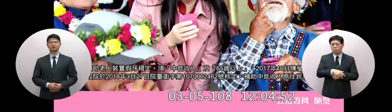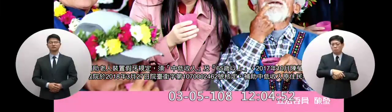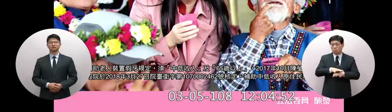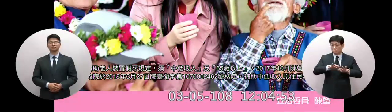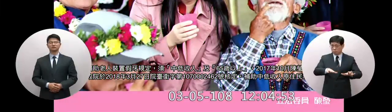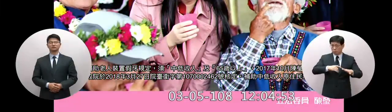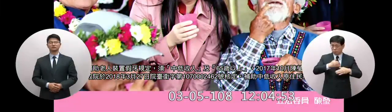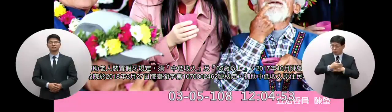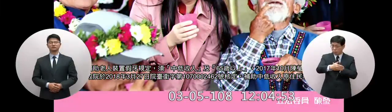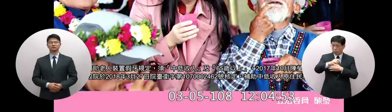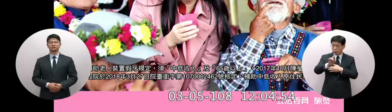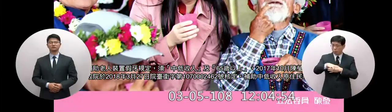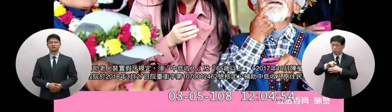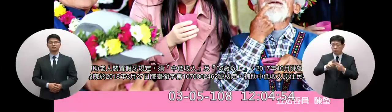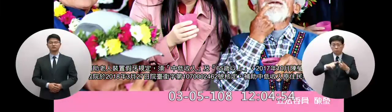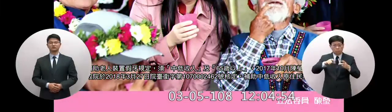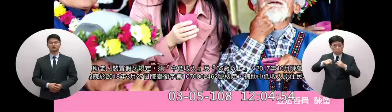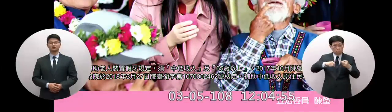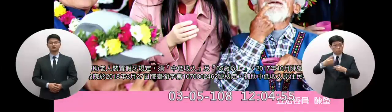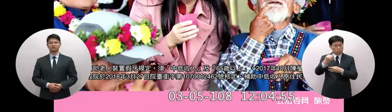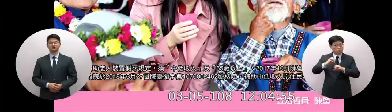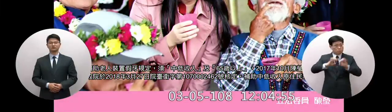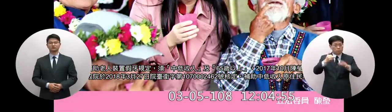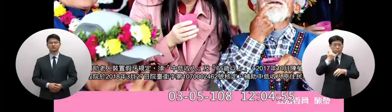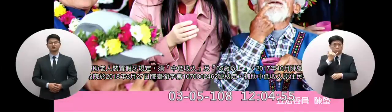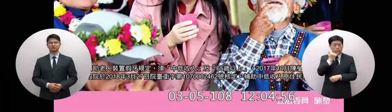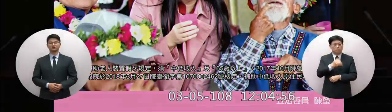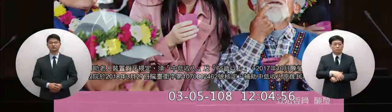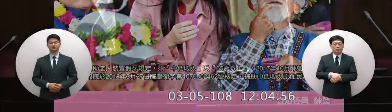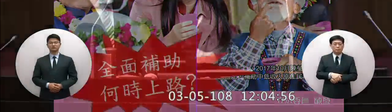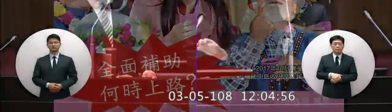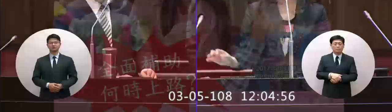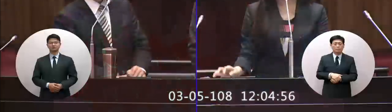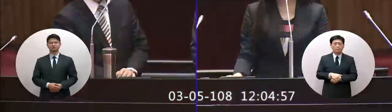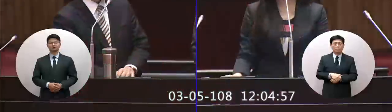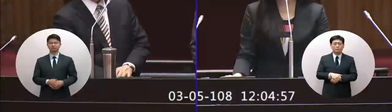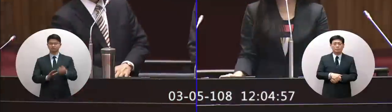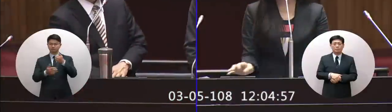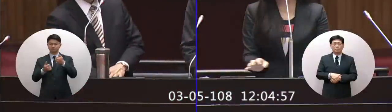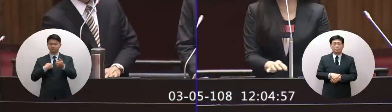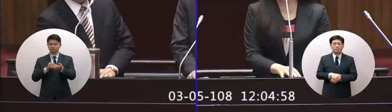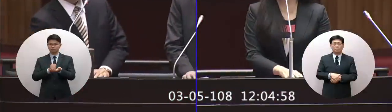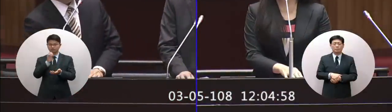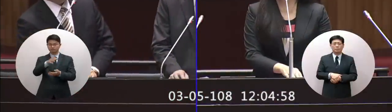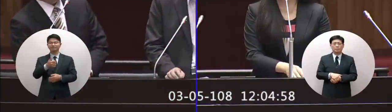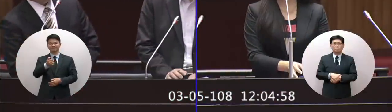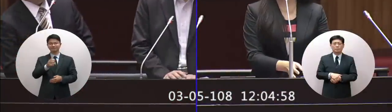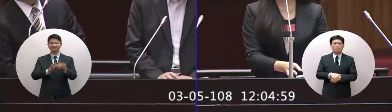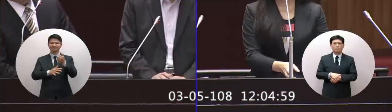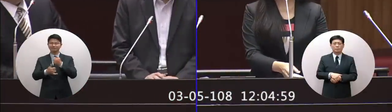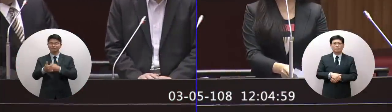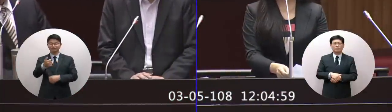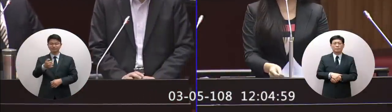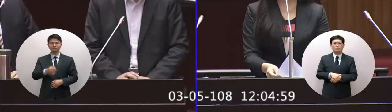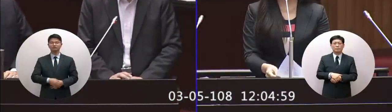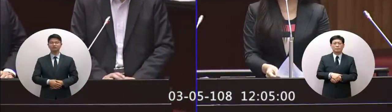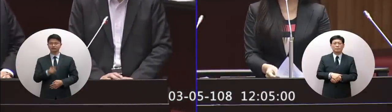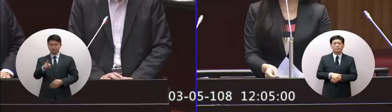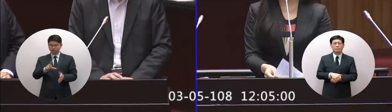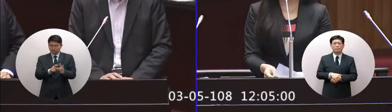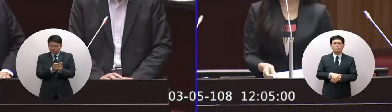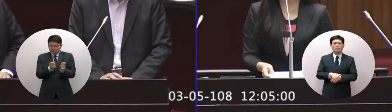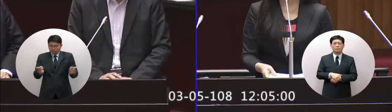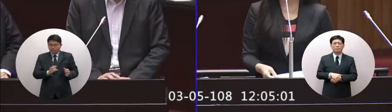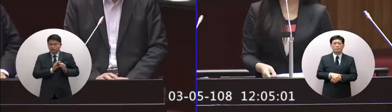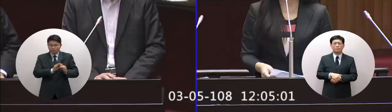说你们现在进度怎么样，那计划什么时候可以公告？ 我跟委员报告，也谢谢委员，因为你长期关心